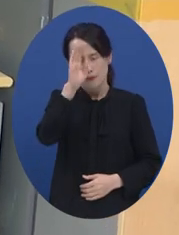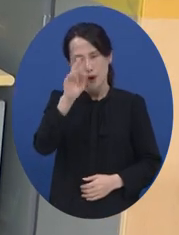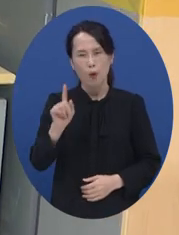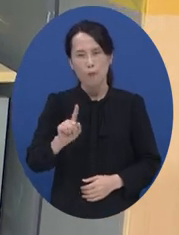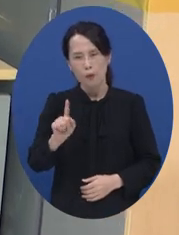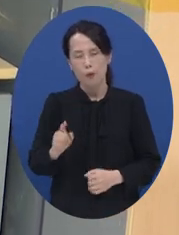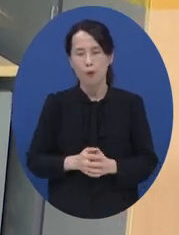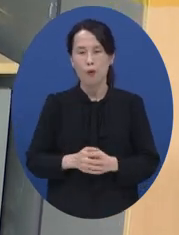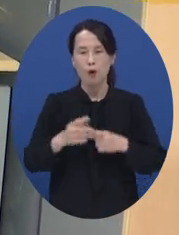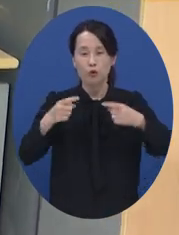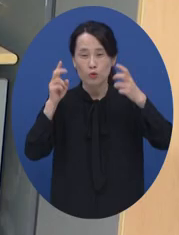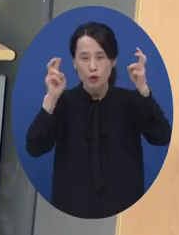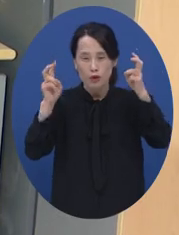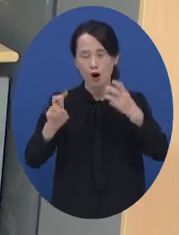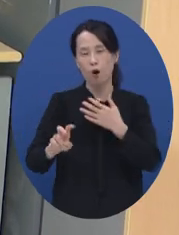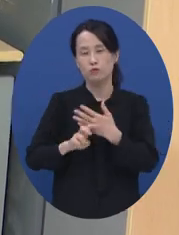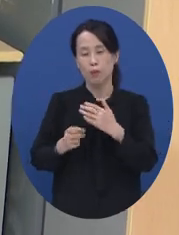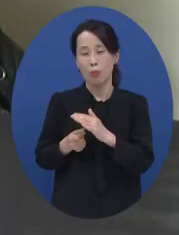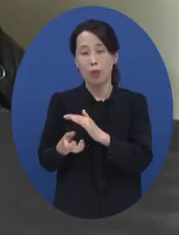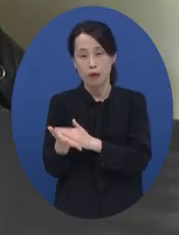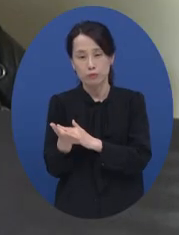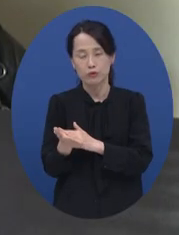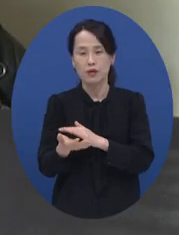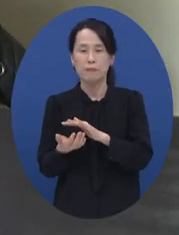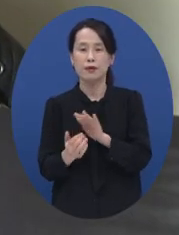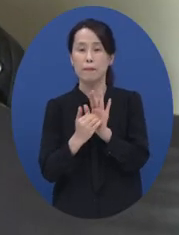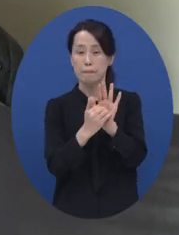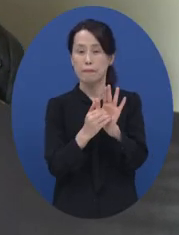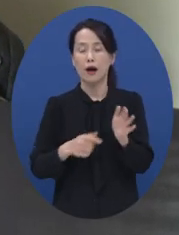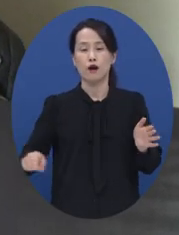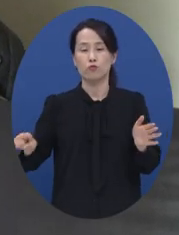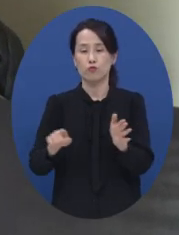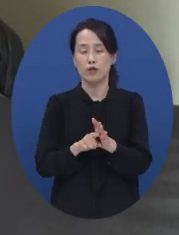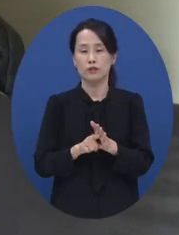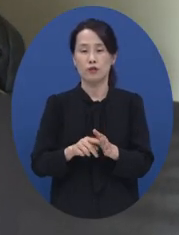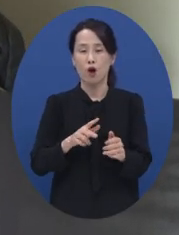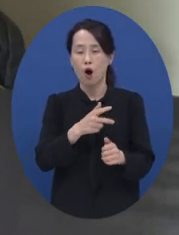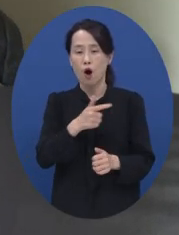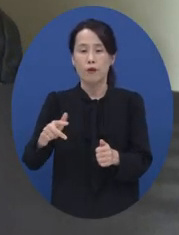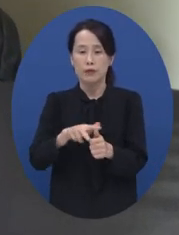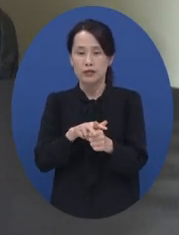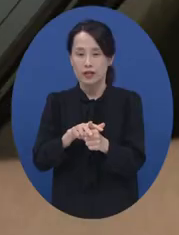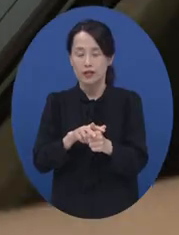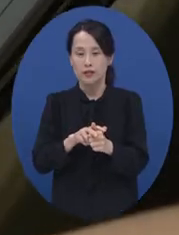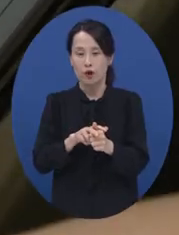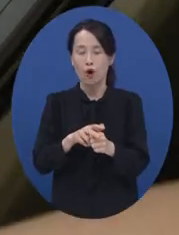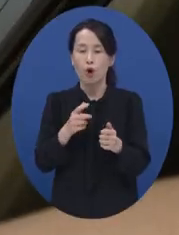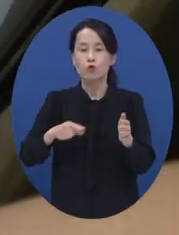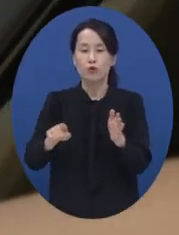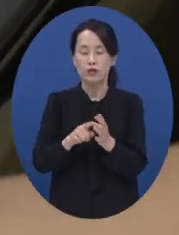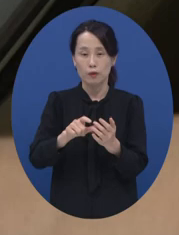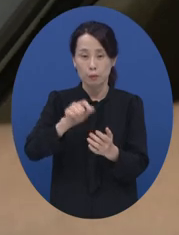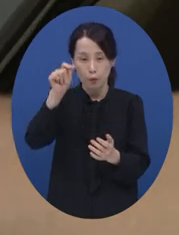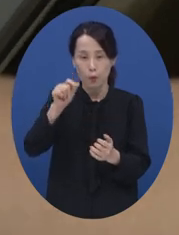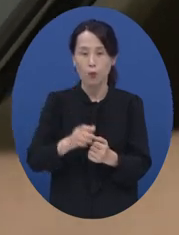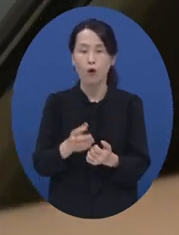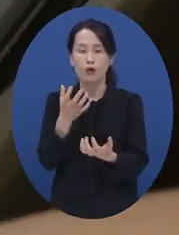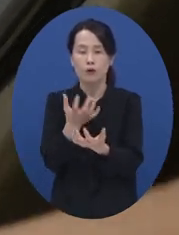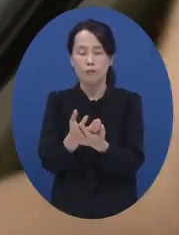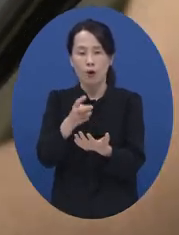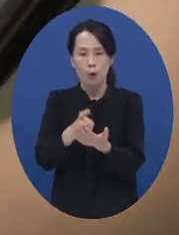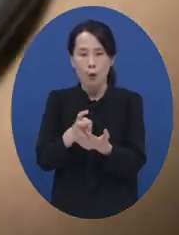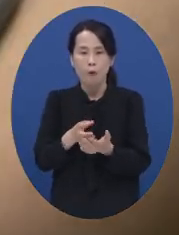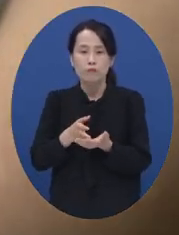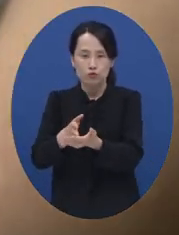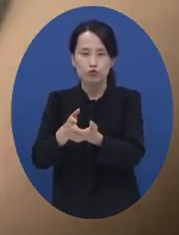건설업계 고질병인 페이퍼 컴퍼니와 불법 하도급 행태를 사전에 차단하기 위해 b 테이터를 활용한 업체 선정을 비롯해 관련